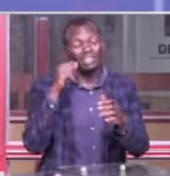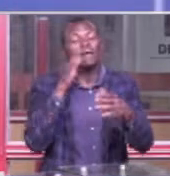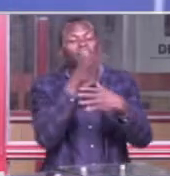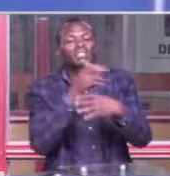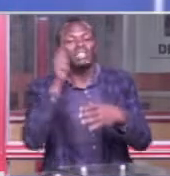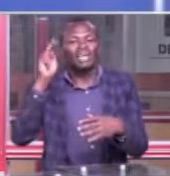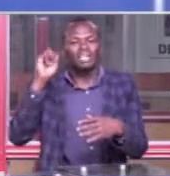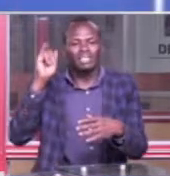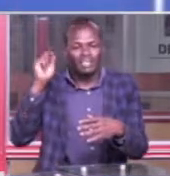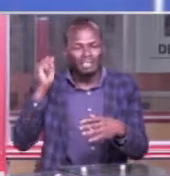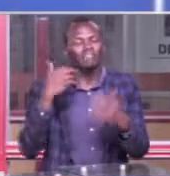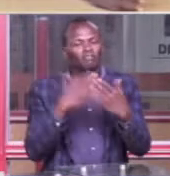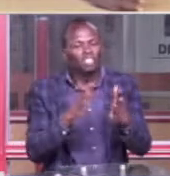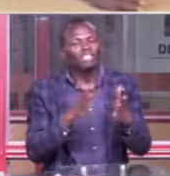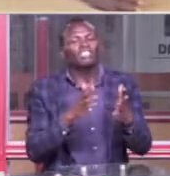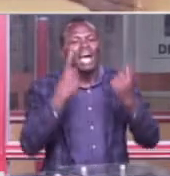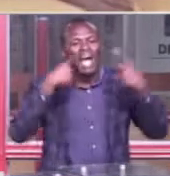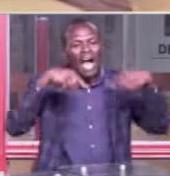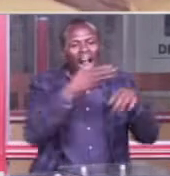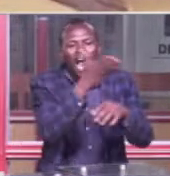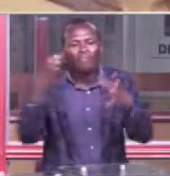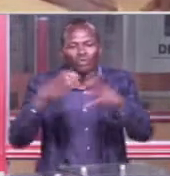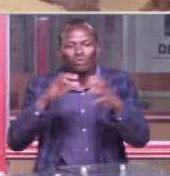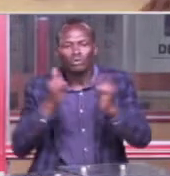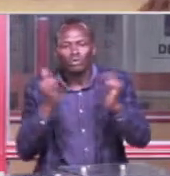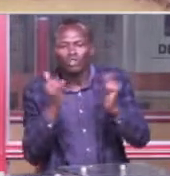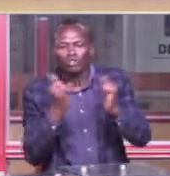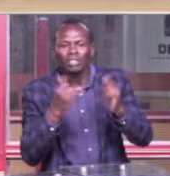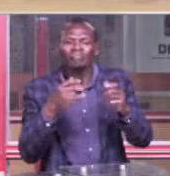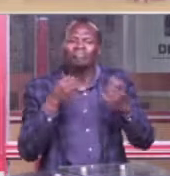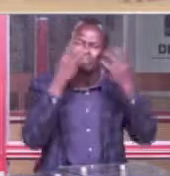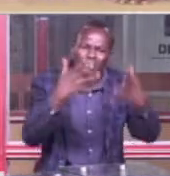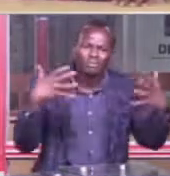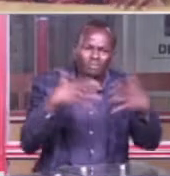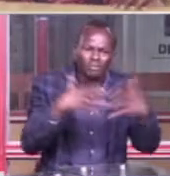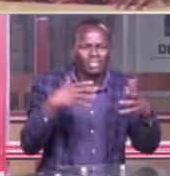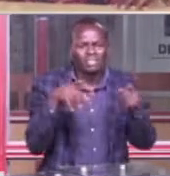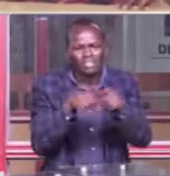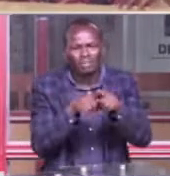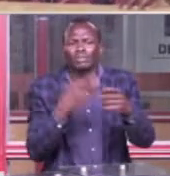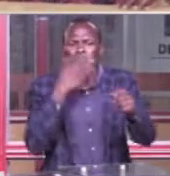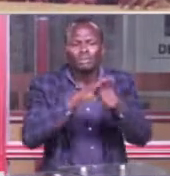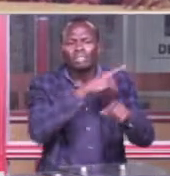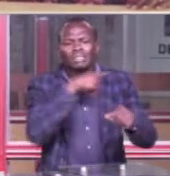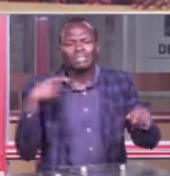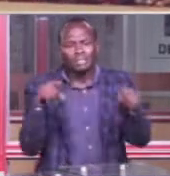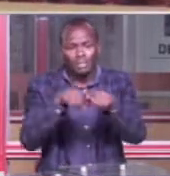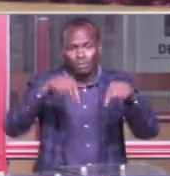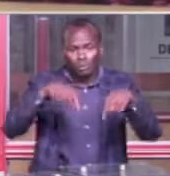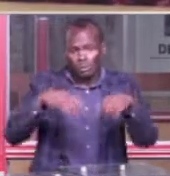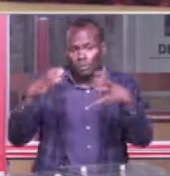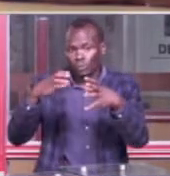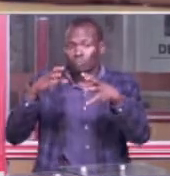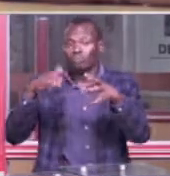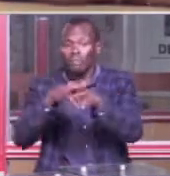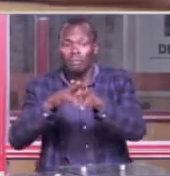ku UTL kutandike. Olwaleero babaka banne okuva mu kitundu kya West Nile nga beegattira mu kabondo kaabwe aka West Nile Parliamentary